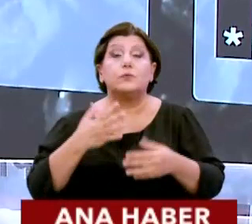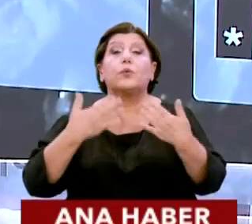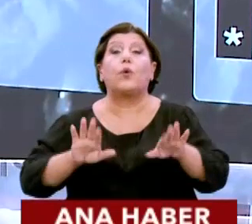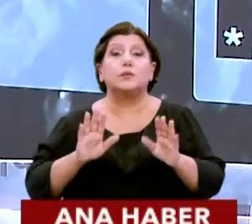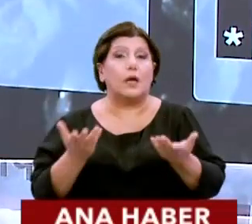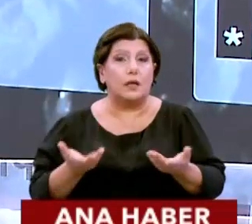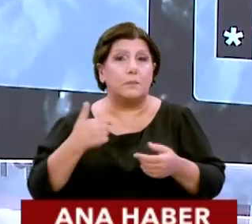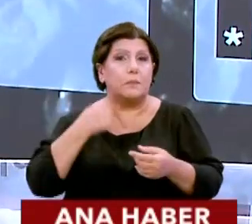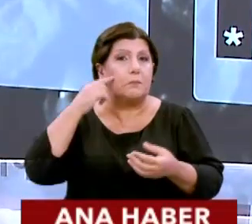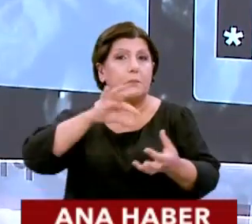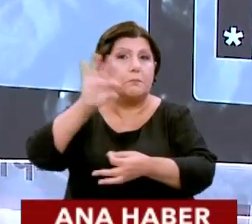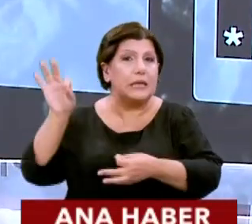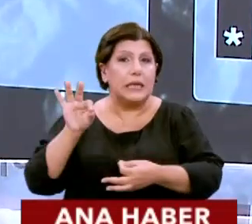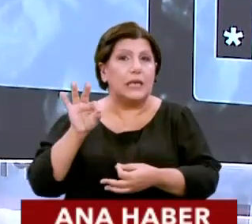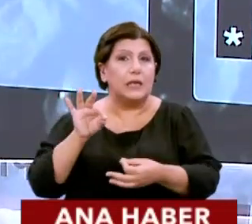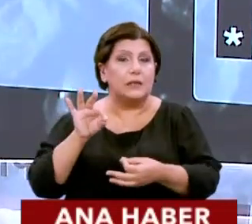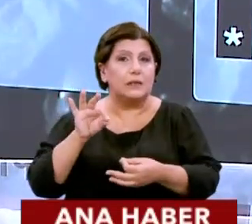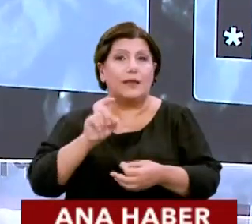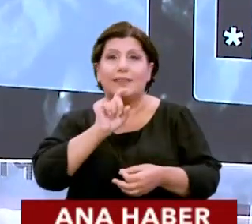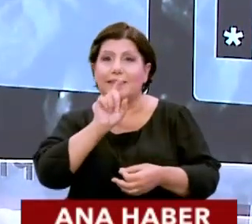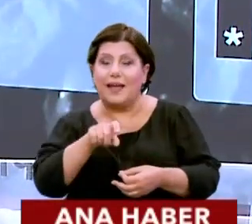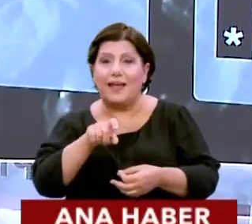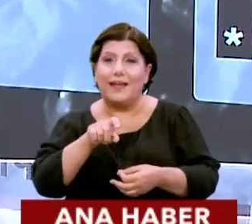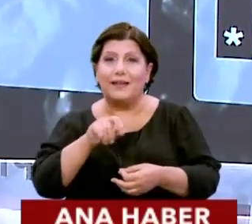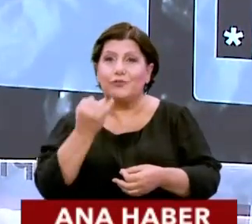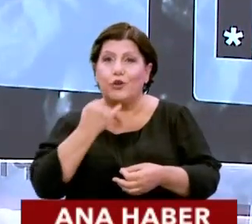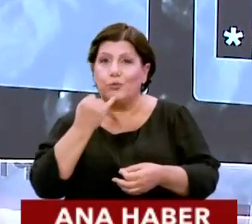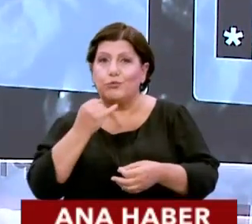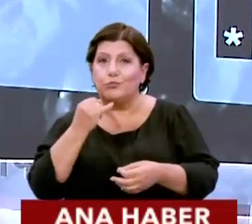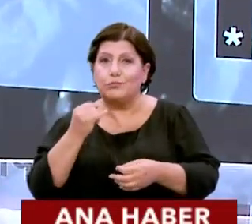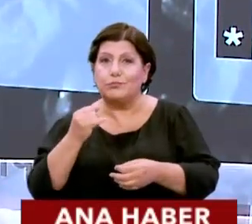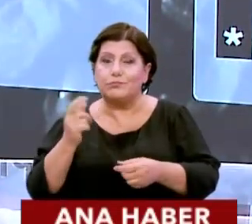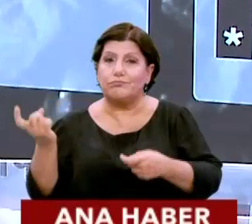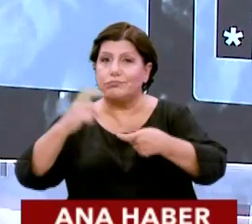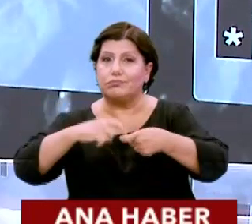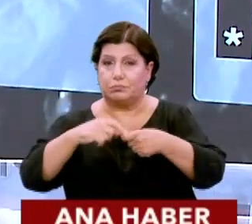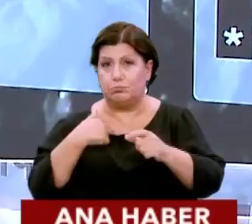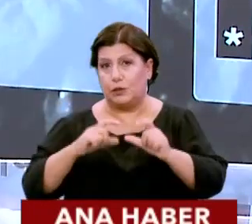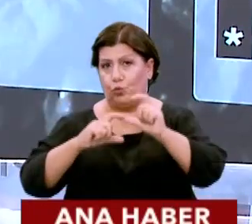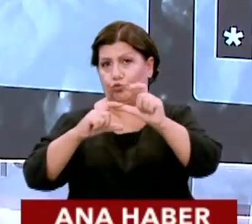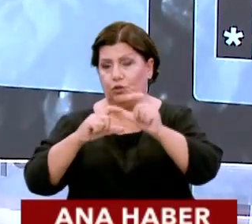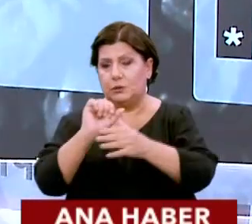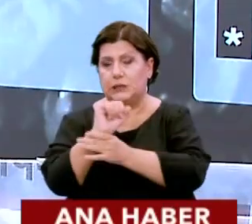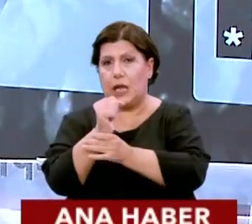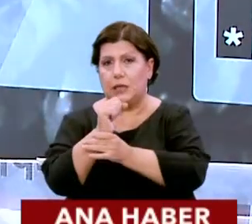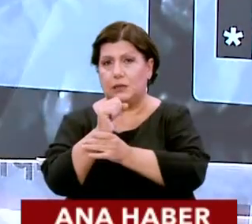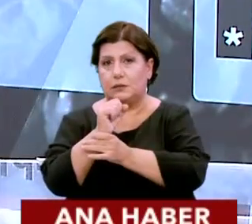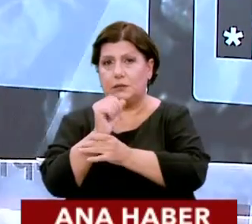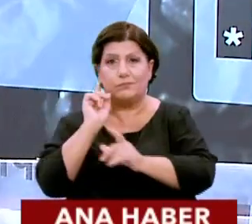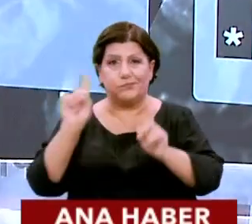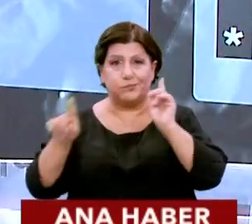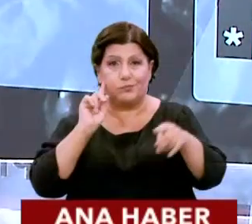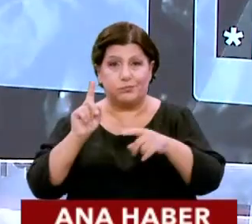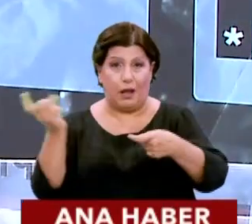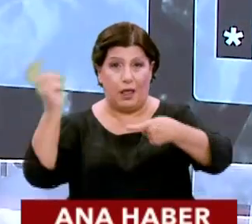Yine birileri dayısının sayesinde mi oralara geldi Soru soracağız sanat liyakatli atama